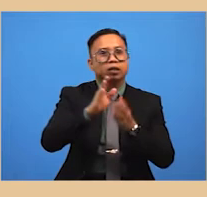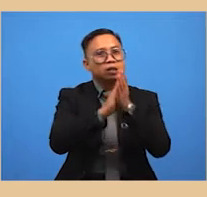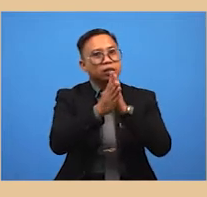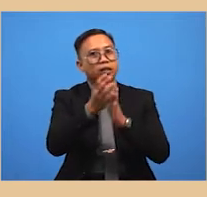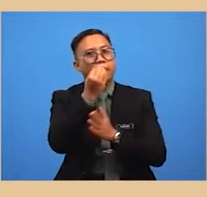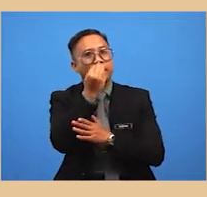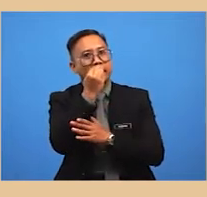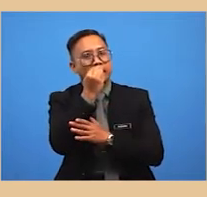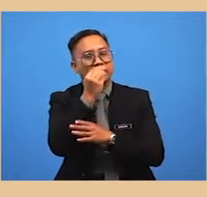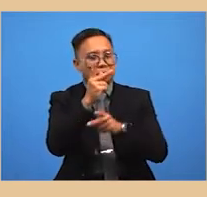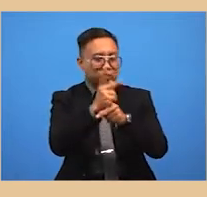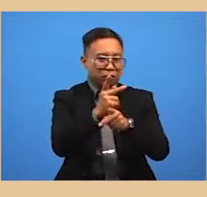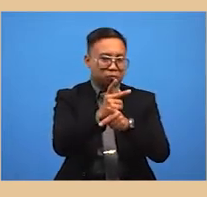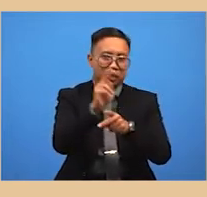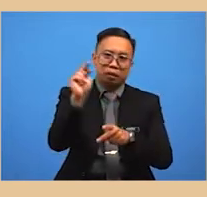makanan simpanan.